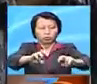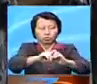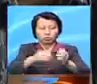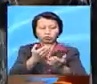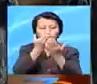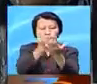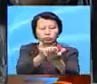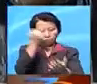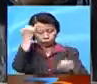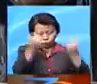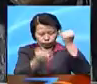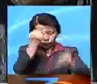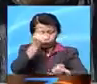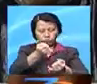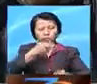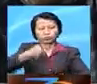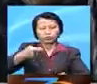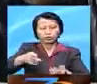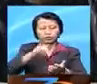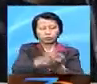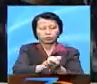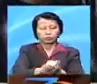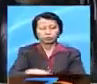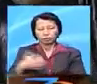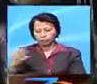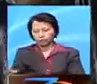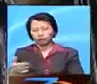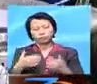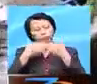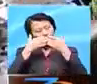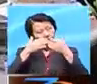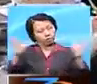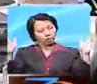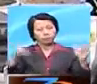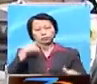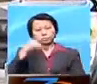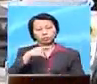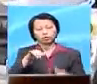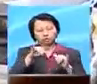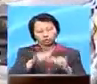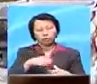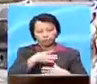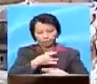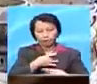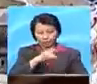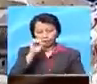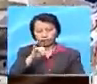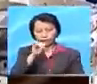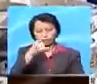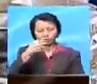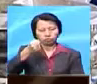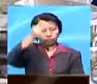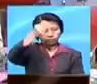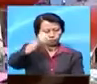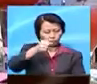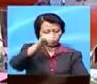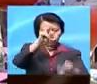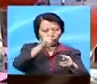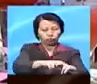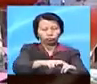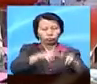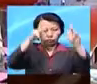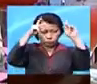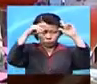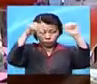mengemukakan cadangan berhubung perkara terbabit. Beliau secara terbuka mengakui masih berminat untuk memegang jawatan tertinggi